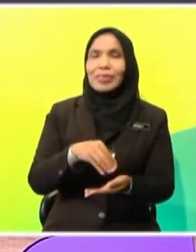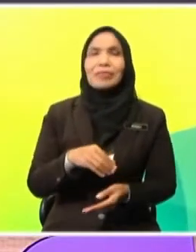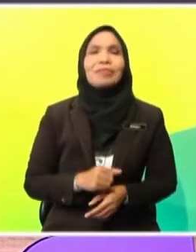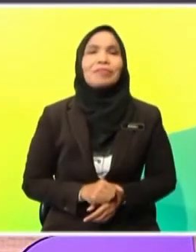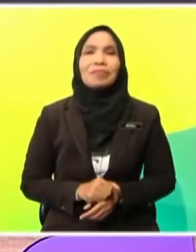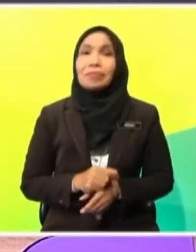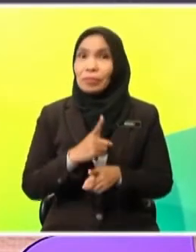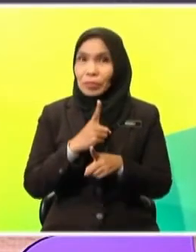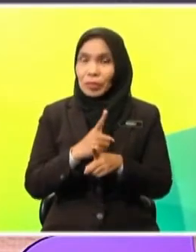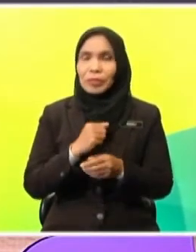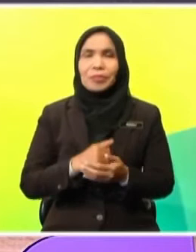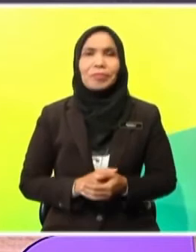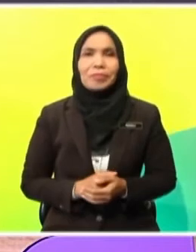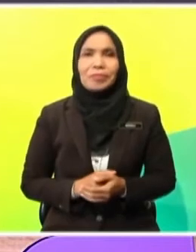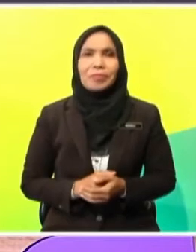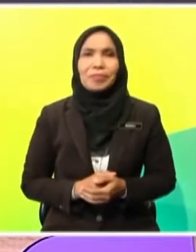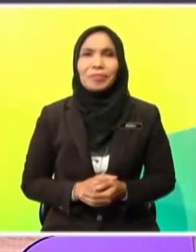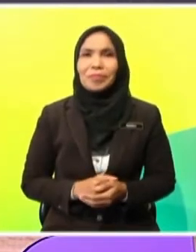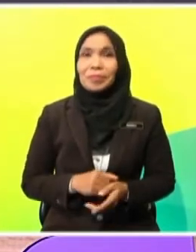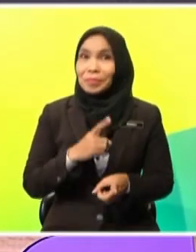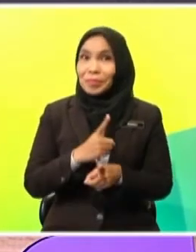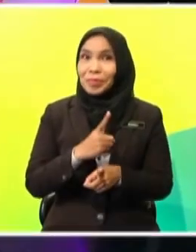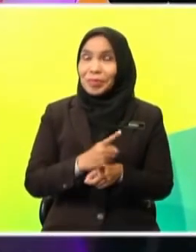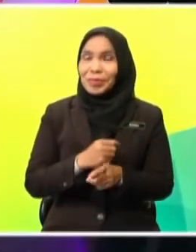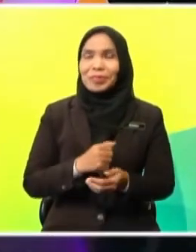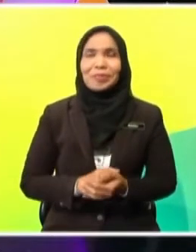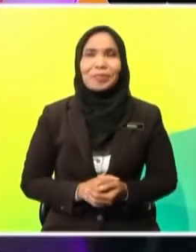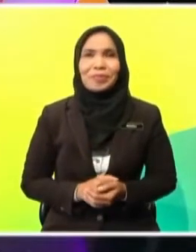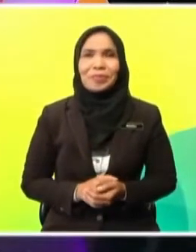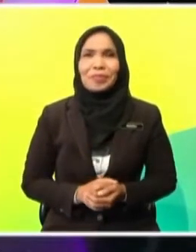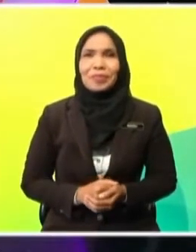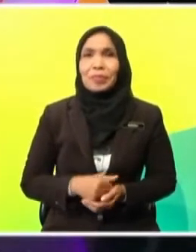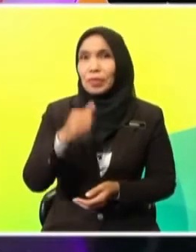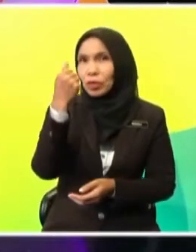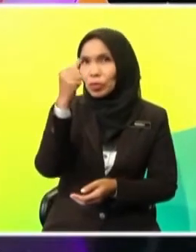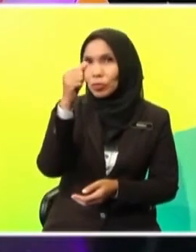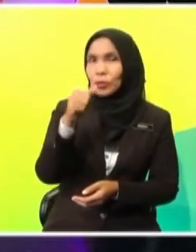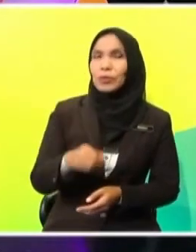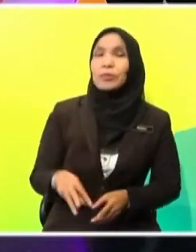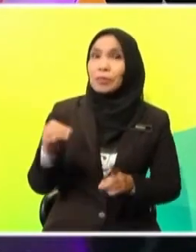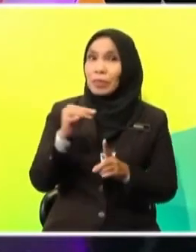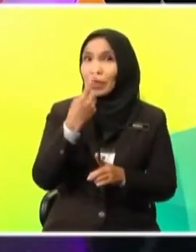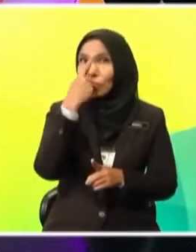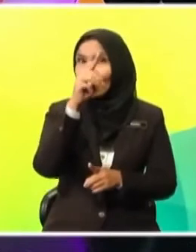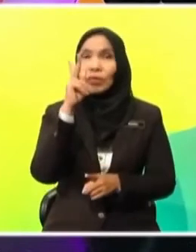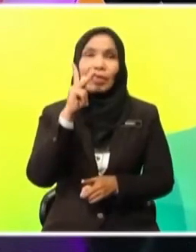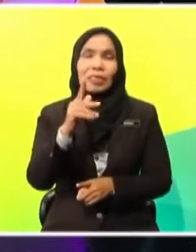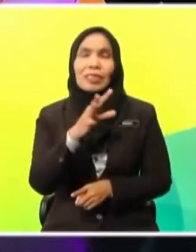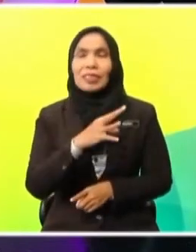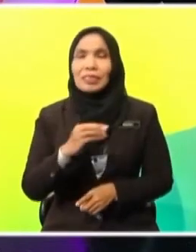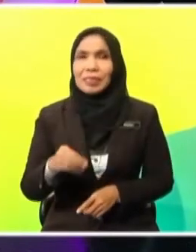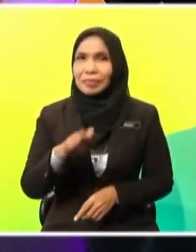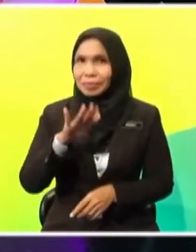soal yang ketiga kayu adalah tepat dan betul 10 marka untuk kayu dan anak-anak murid di rumah